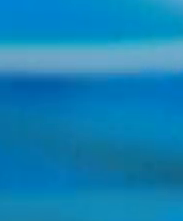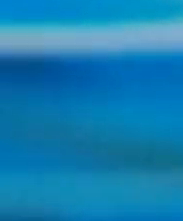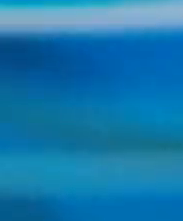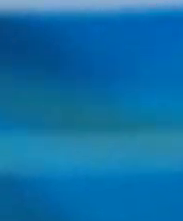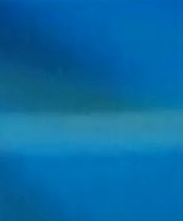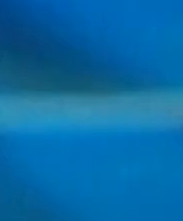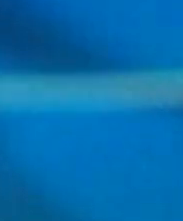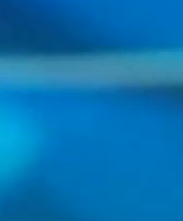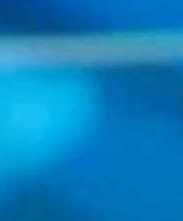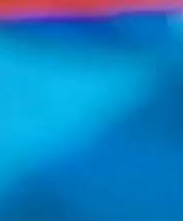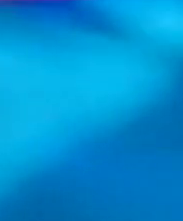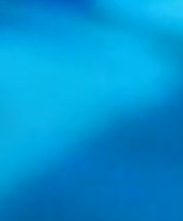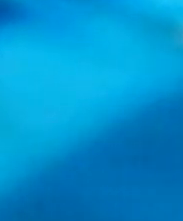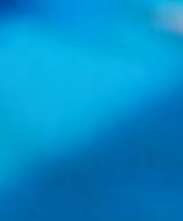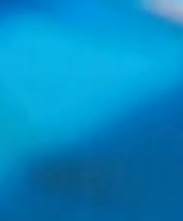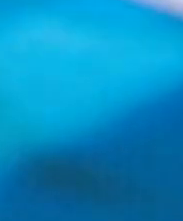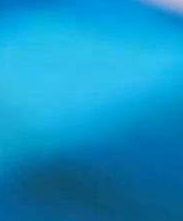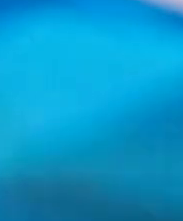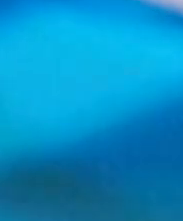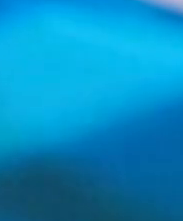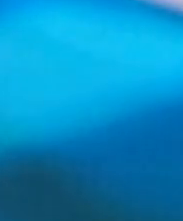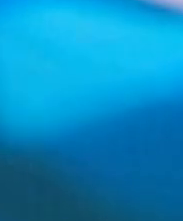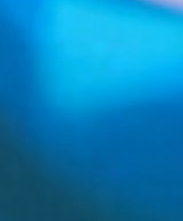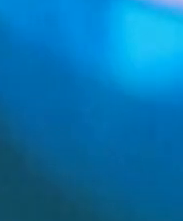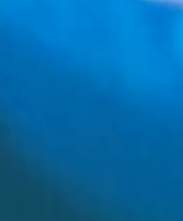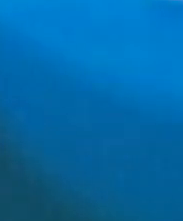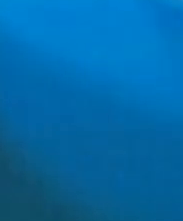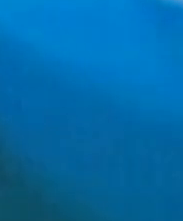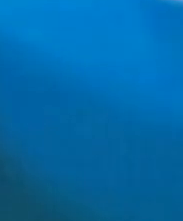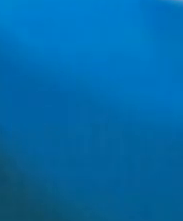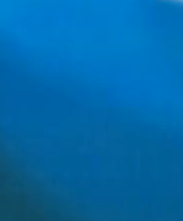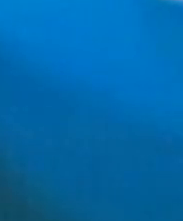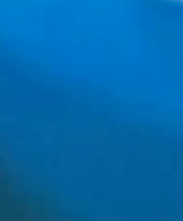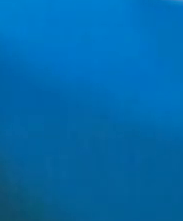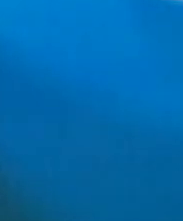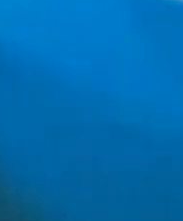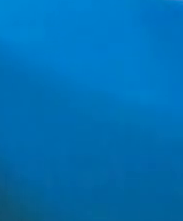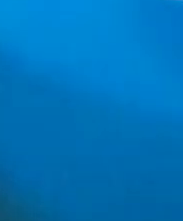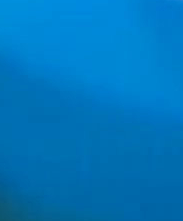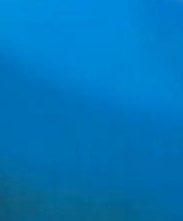оставляйте комментарии и непременно жмите на колокольчик. Информбюро, когда нужна честная информация.